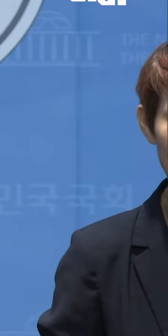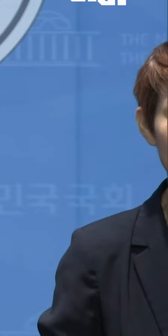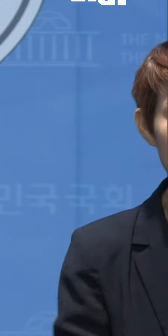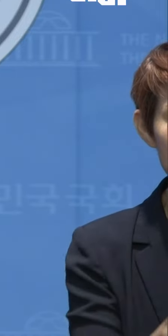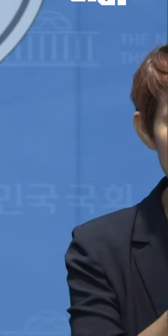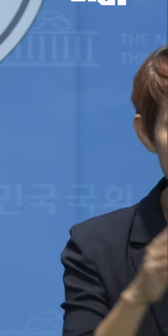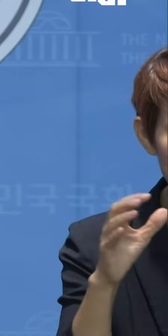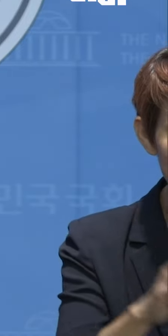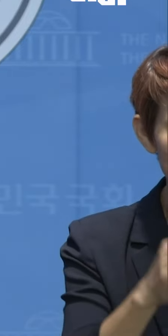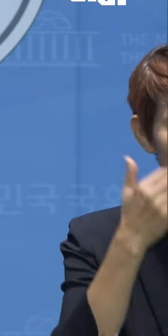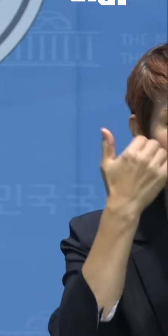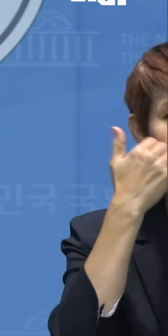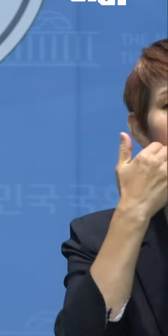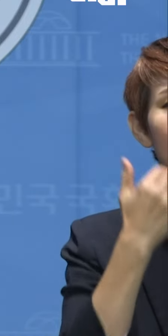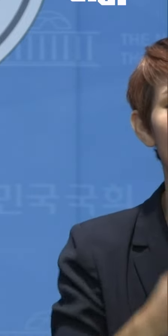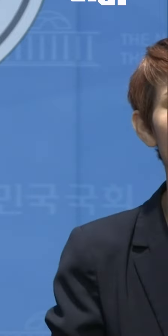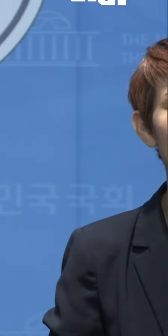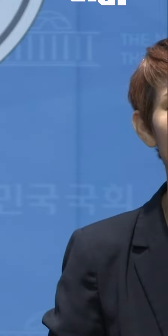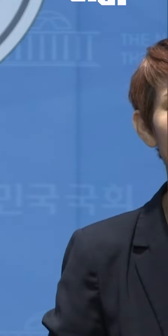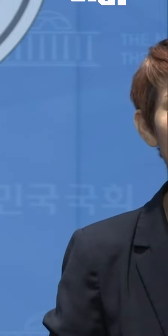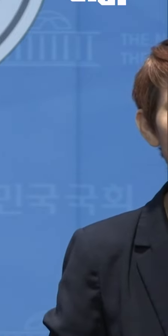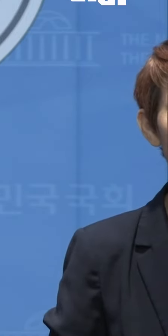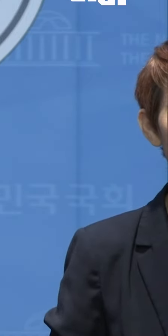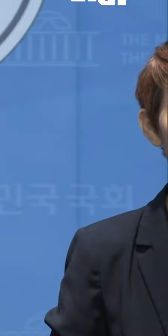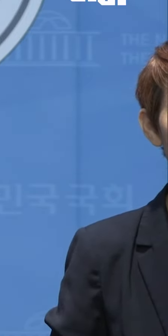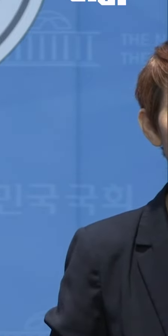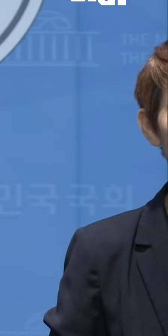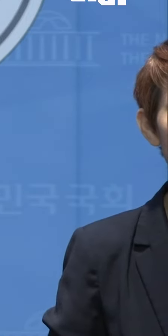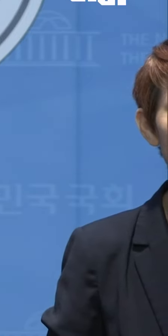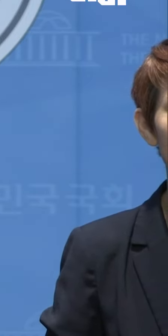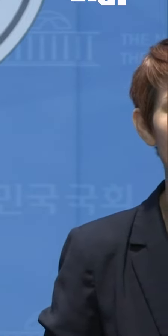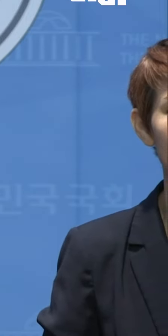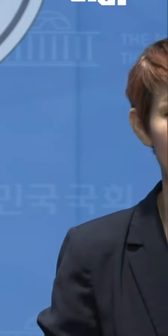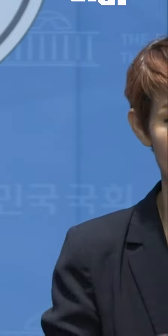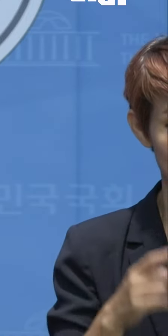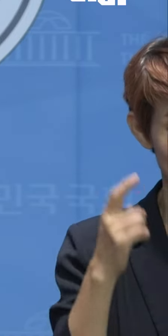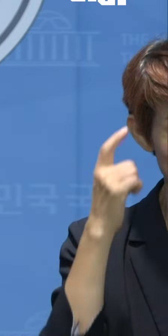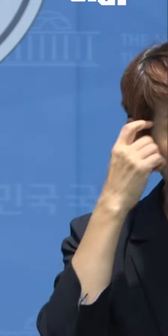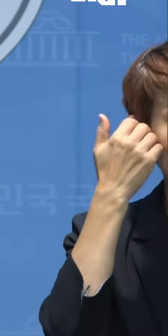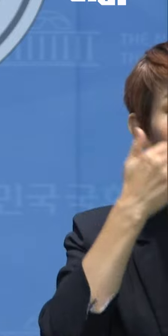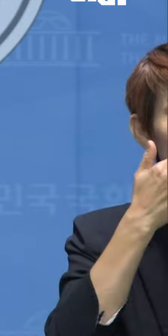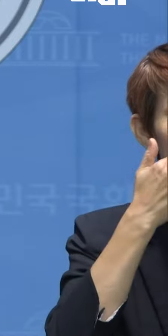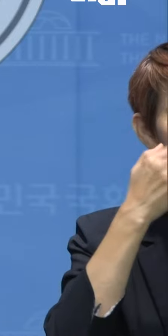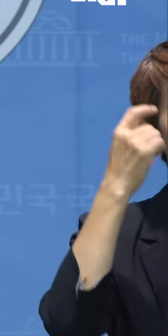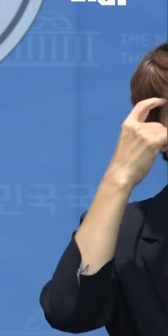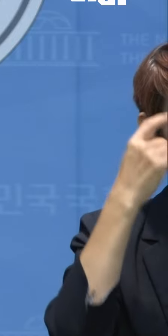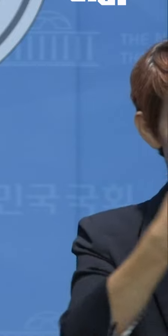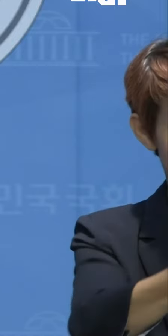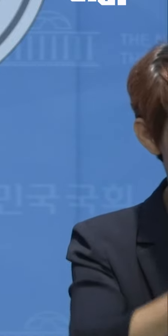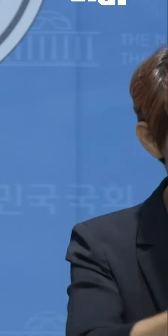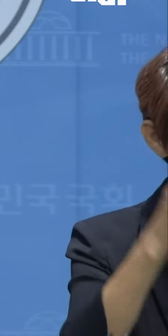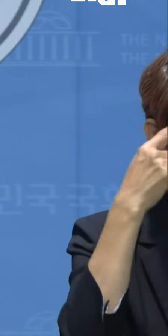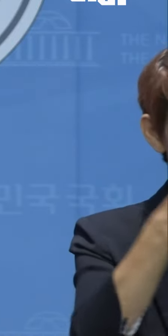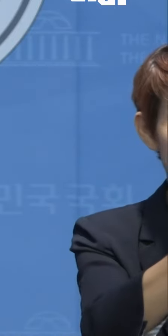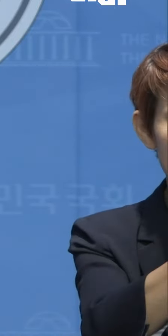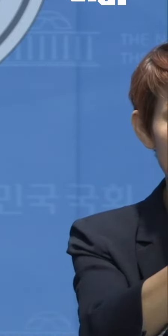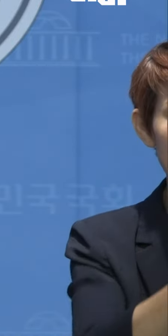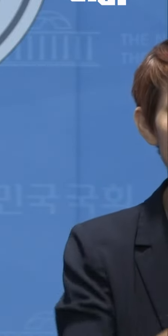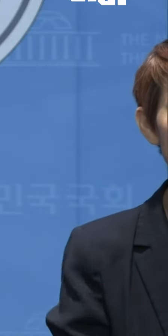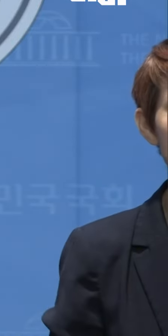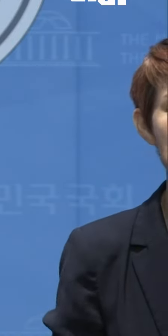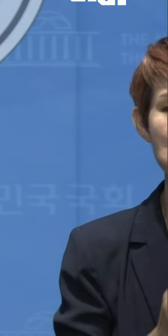비밀리에 회합을 했다는 것입니까 왜 누구인지 당당하게 언급을